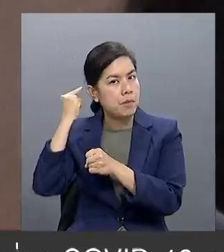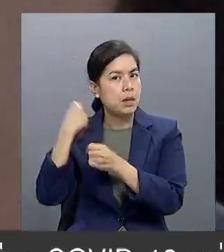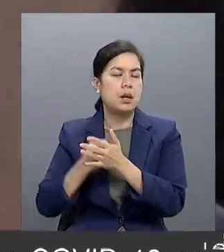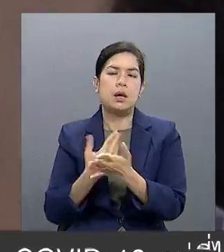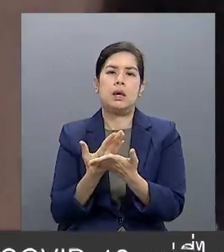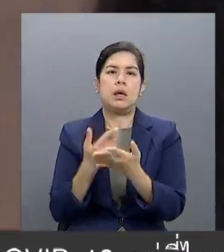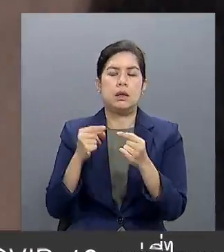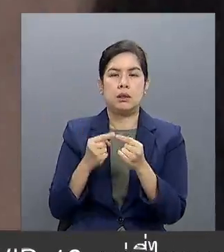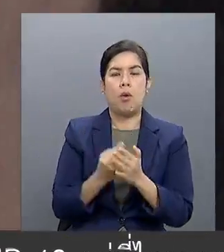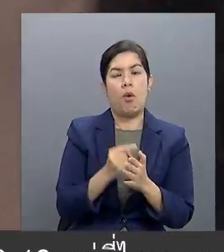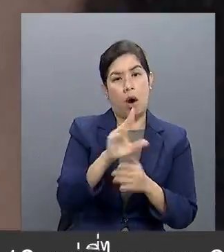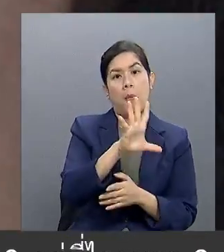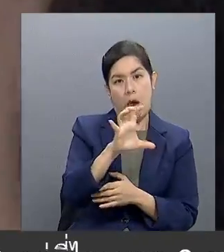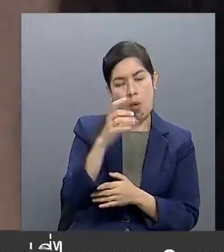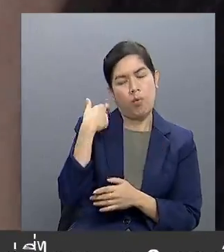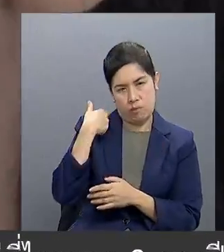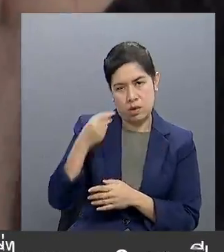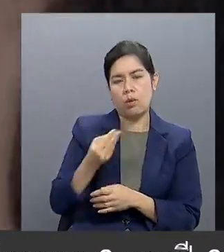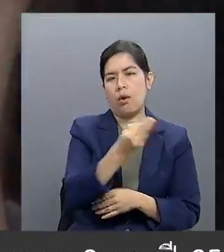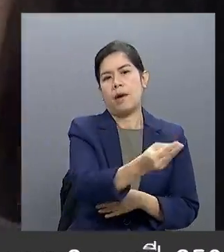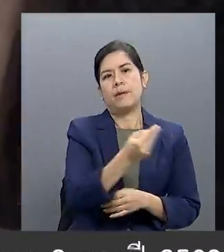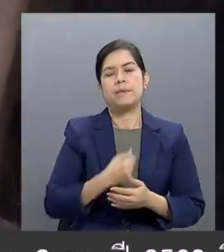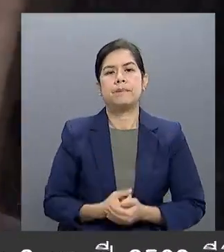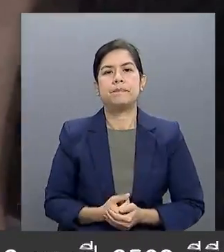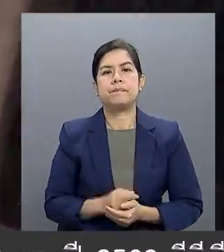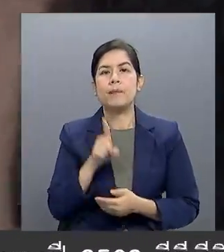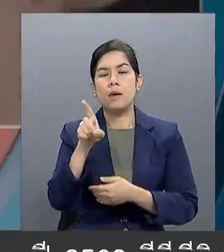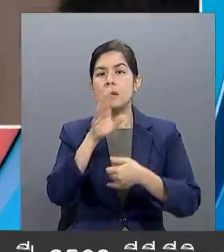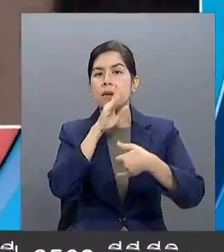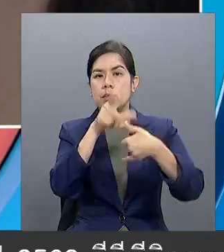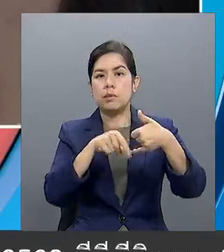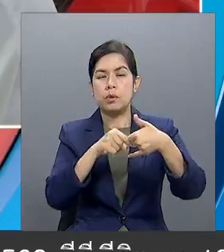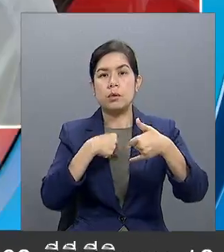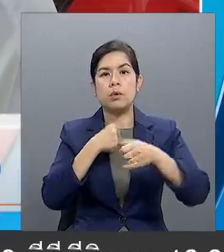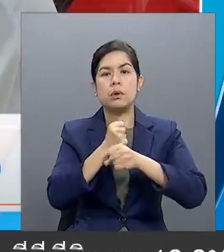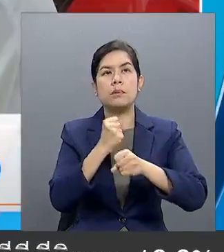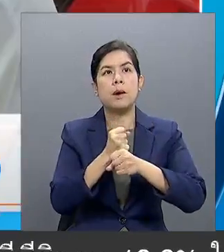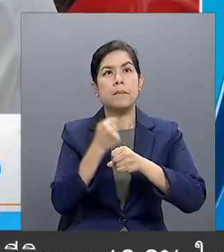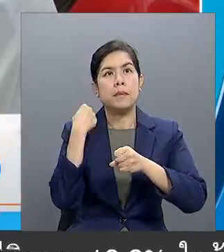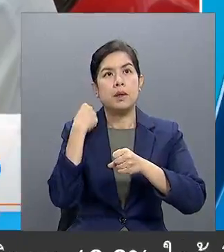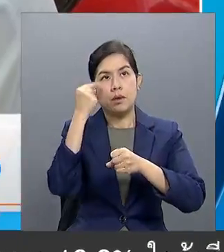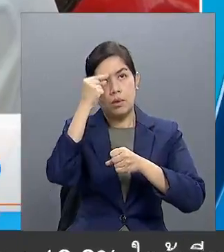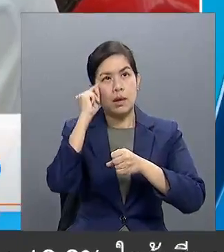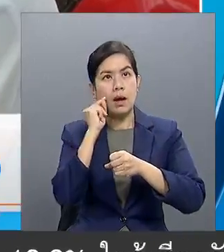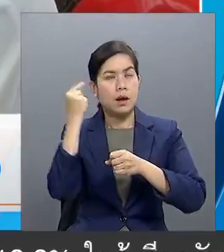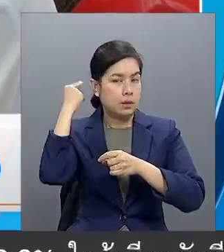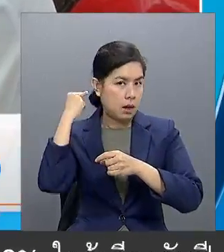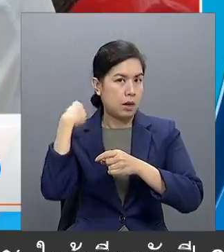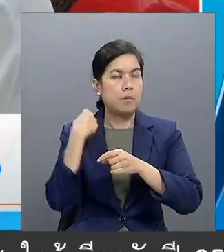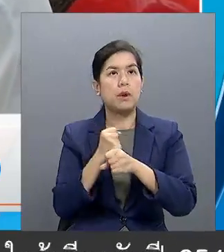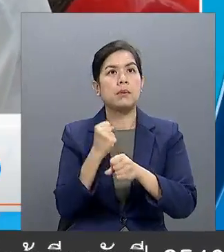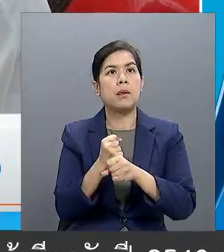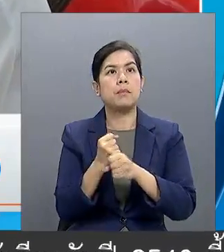คุ้มมากค่ะ คุณช าย พรคุณหน้าผมเท่าไหร่อ่ะ ค่าอะไรนะคะ เวลาคุณแต่งหน้าผมเน ี่ ย เวลาออกงานใช่ไหมก็จะประมาณราค